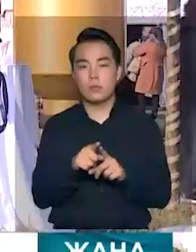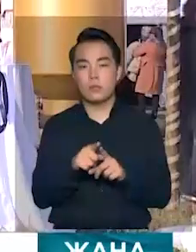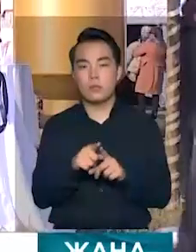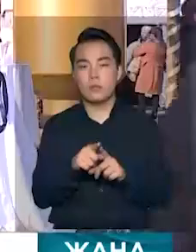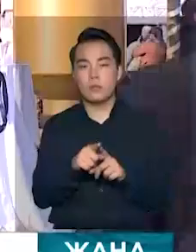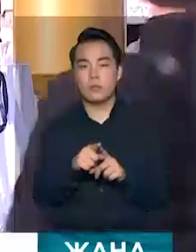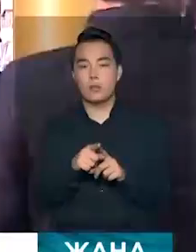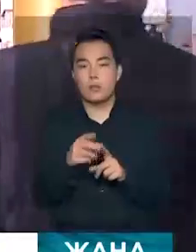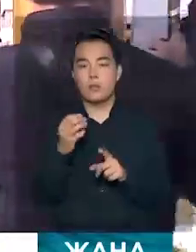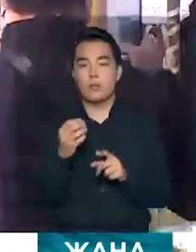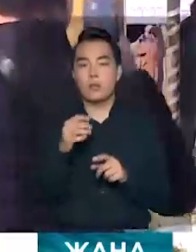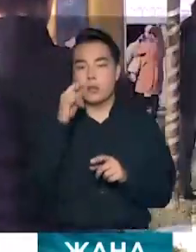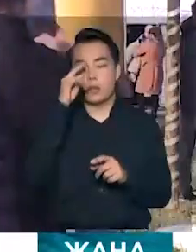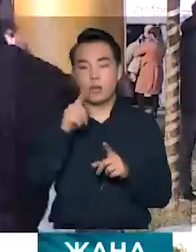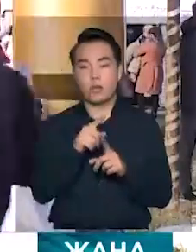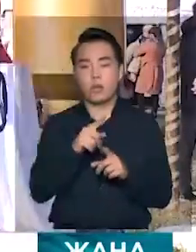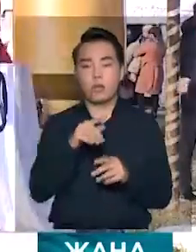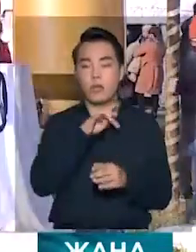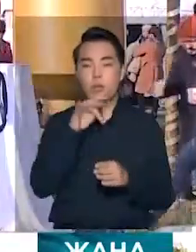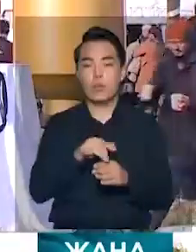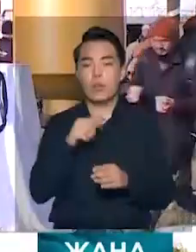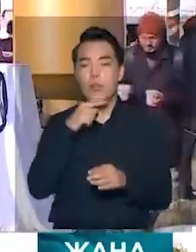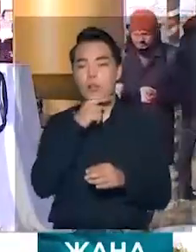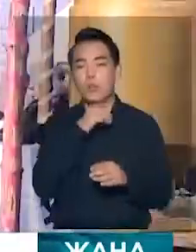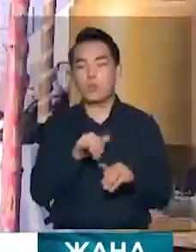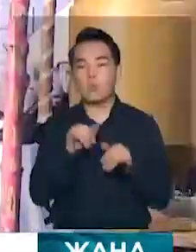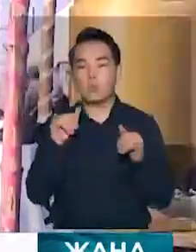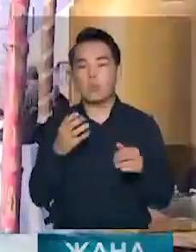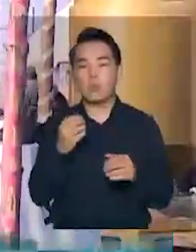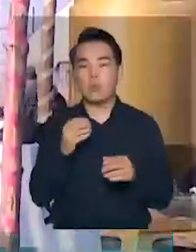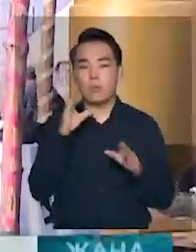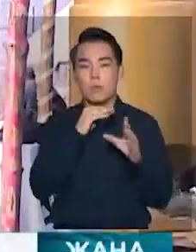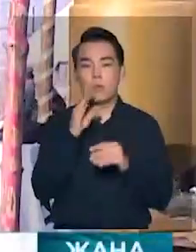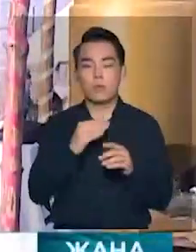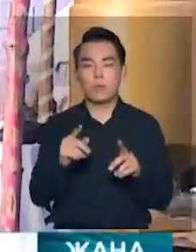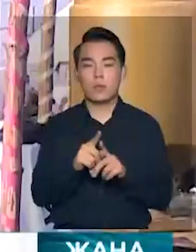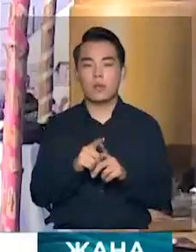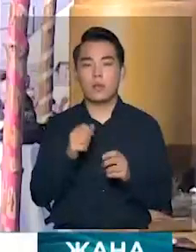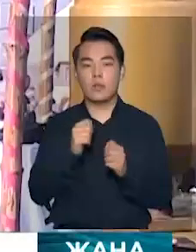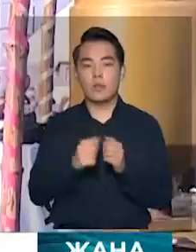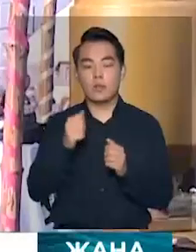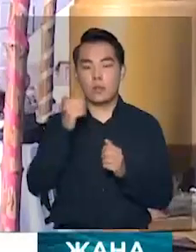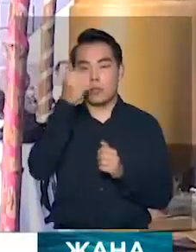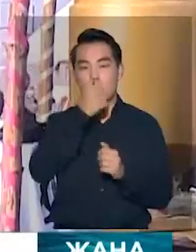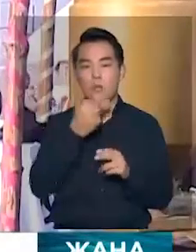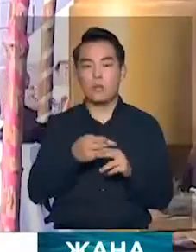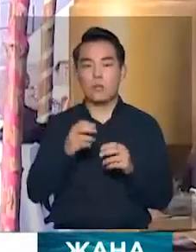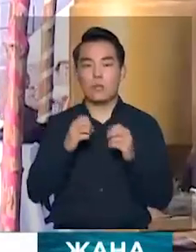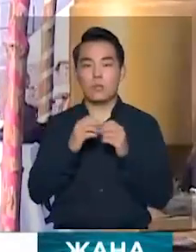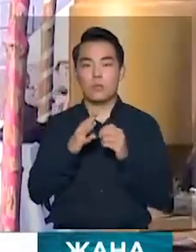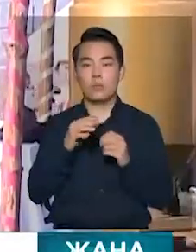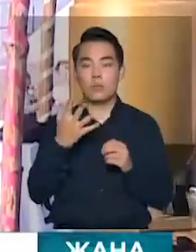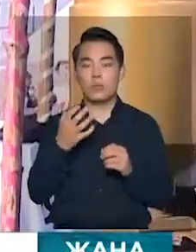қала экономикасына қаржы түруге өзінің үлесін қосады. Өткен жылы жыл бойына бізге 14500 ғана